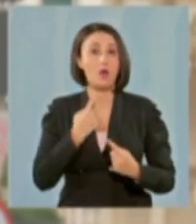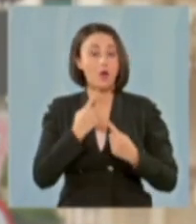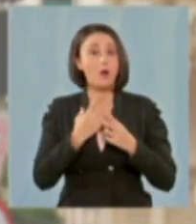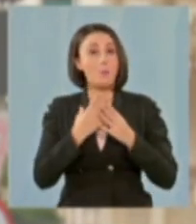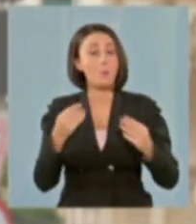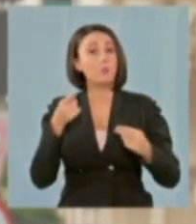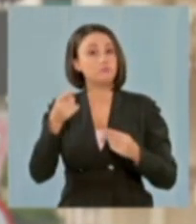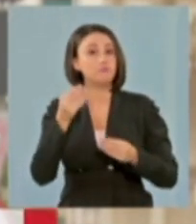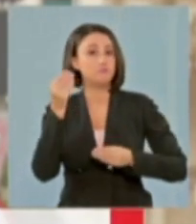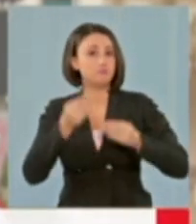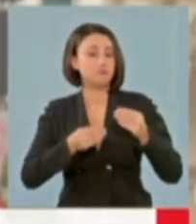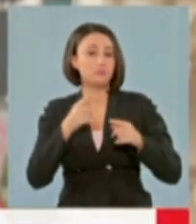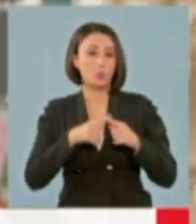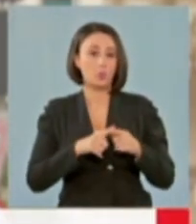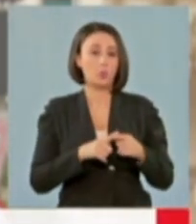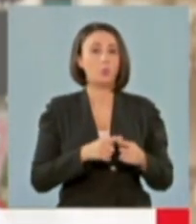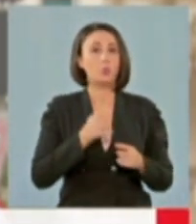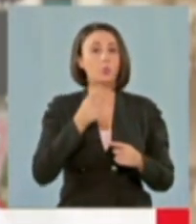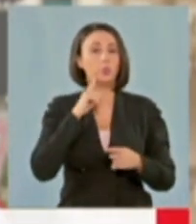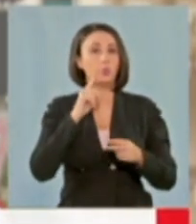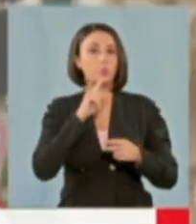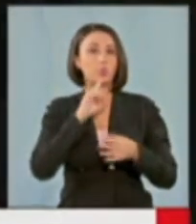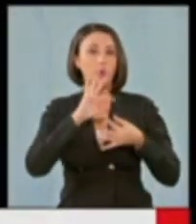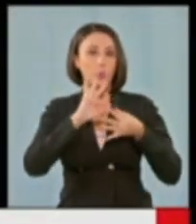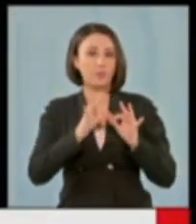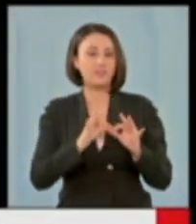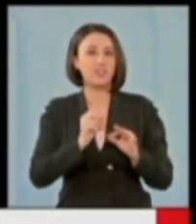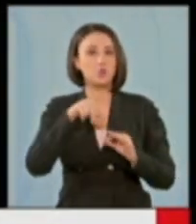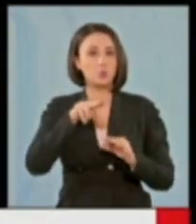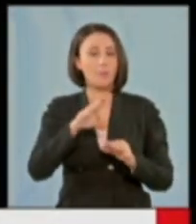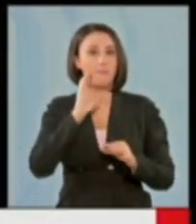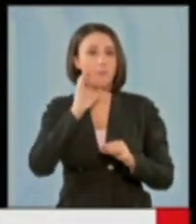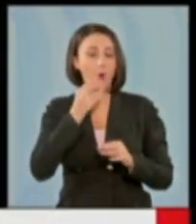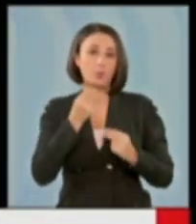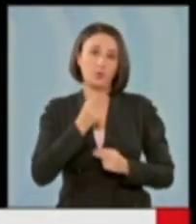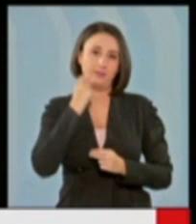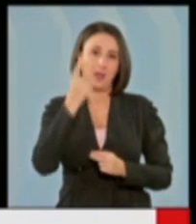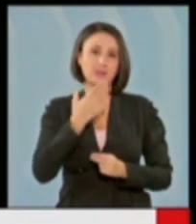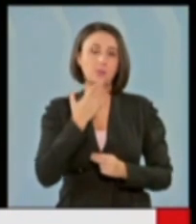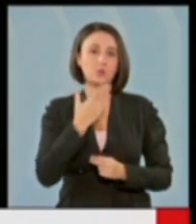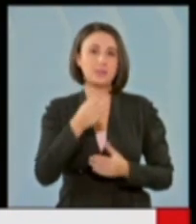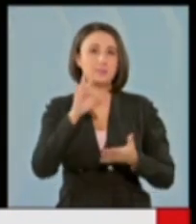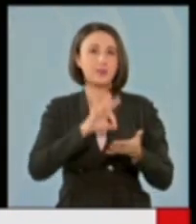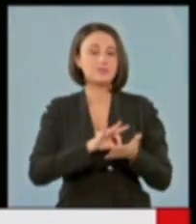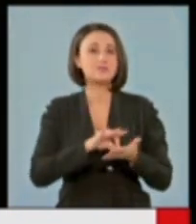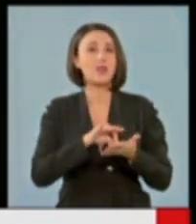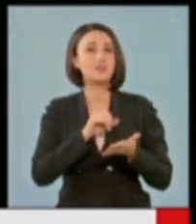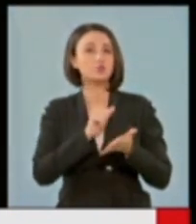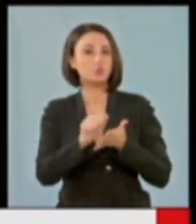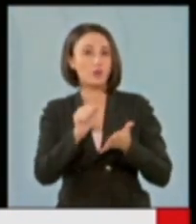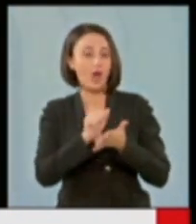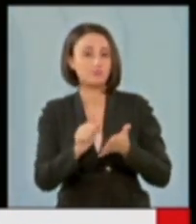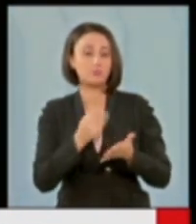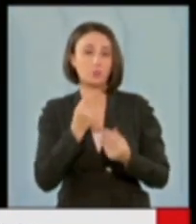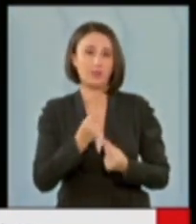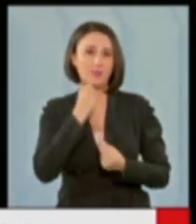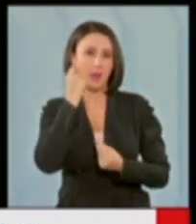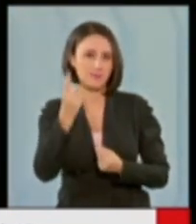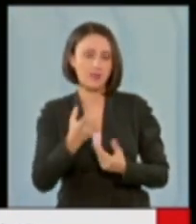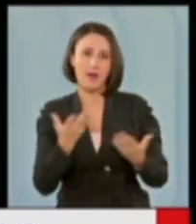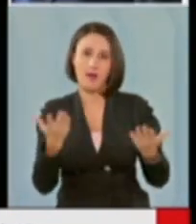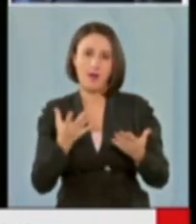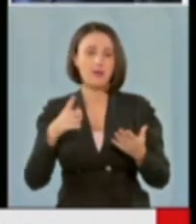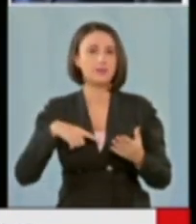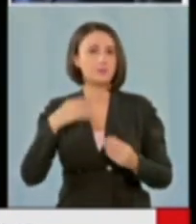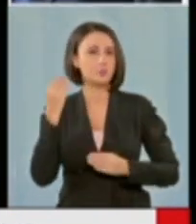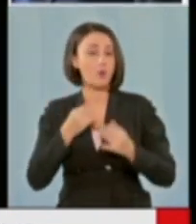despre această situație cu Andrei Grecu, purtător de cuvânt ISU Bacău. Bună dimineața, vă mulțumesc pentru prezența în jurnal. Bună dimineața! Care este mai